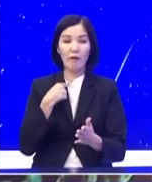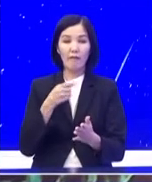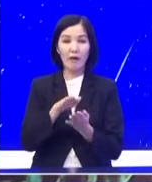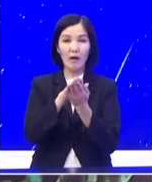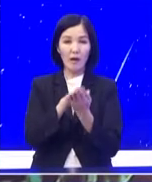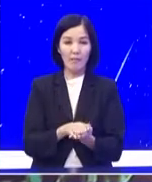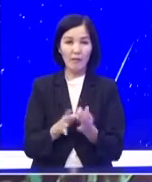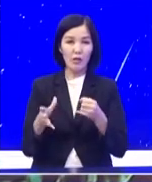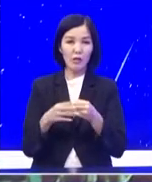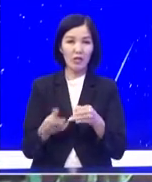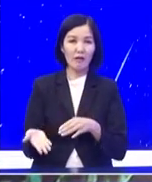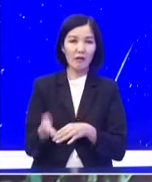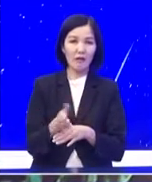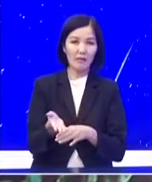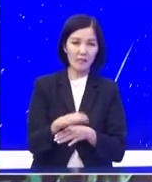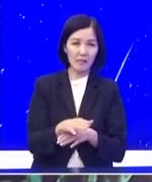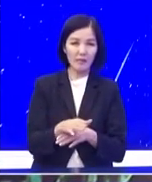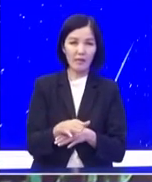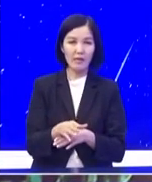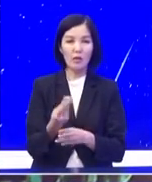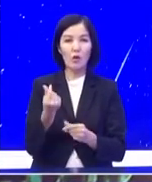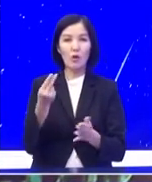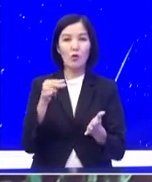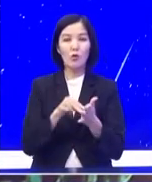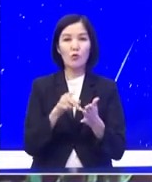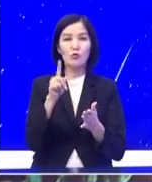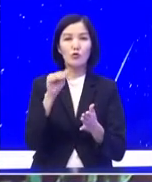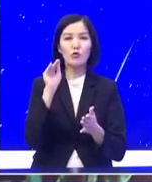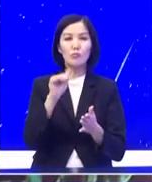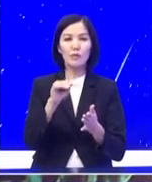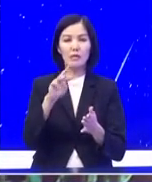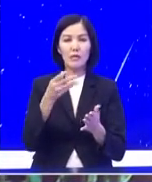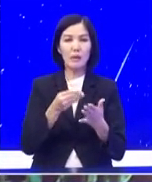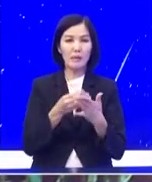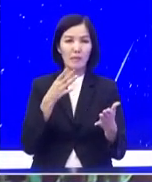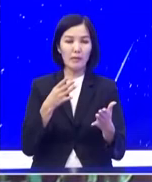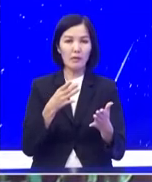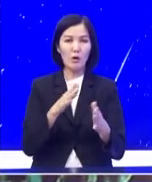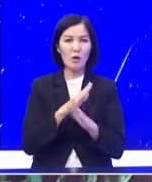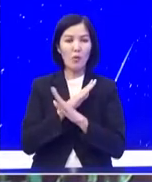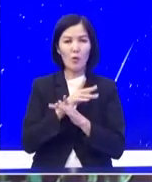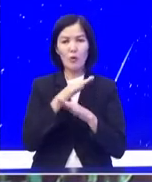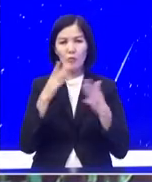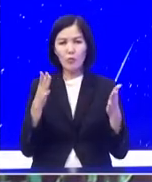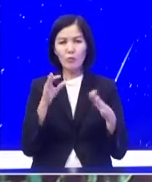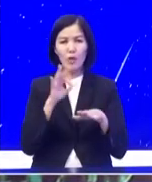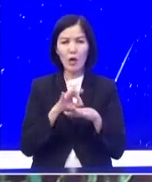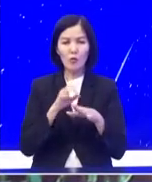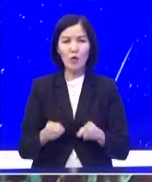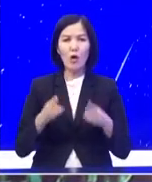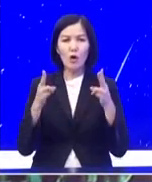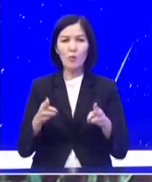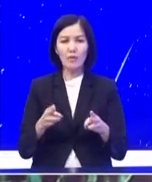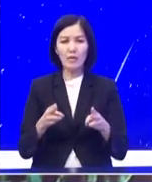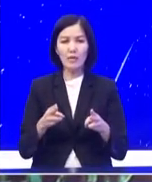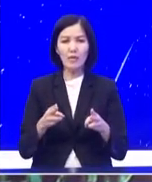Талдықорғанда қабір қазып ақымдауға алынатын ақының алты 100 мың теңгеге жетті. Өлім көптігін әрі індет қауіптілігін желеп